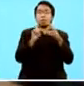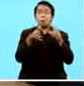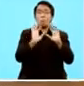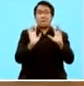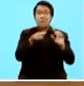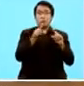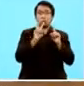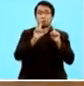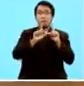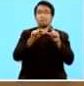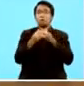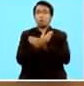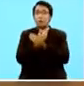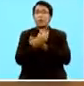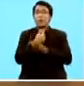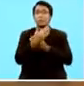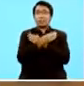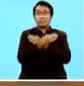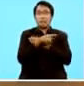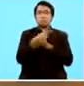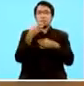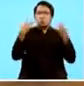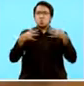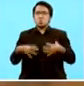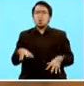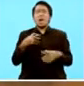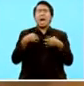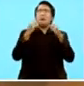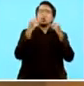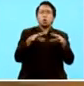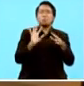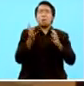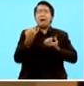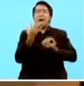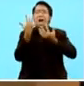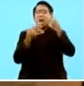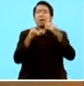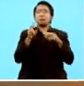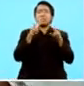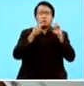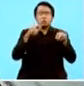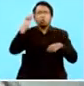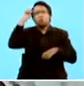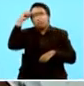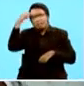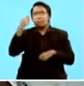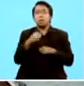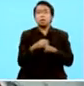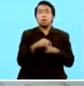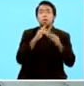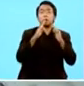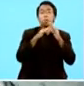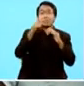sangat memprihatinkan, bahkan seluruh tubuhnya memang sama sekali tidak dikenali. Oleh karena itu, pihak rumah sakit pun menghimbau kepada